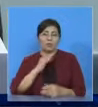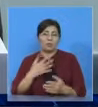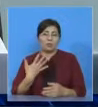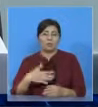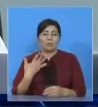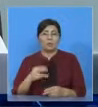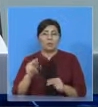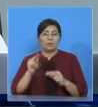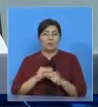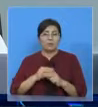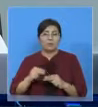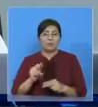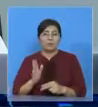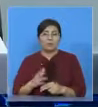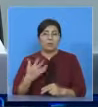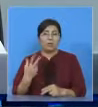ем алуда.